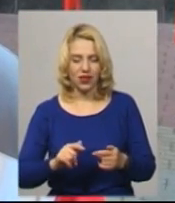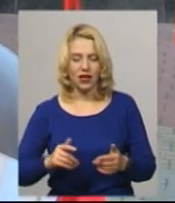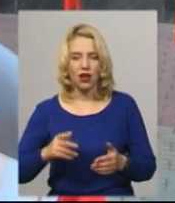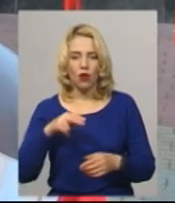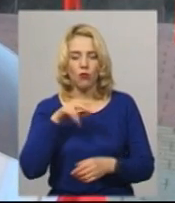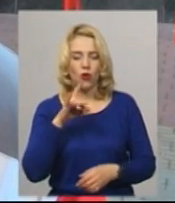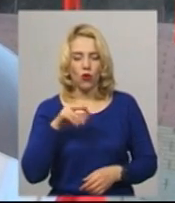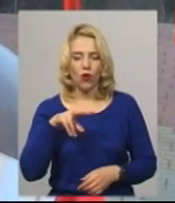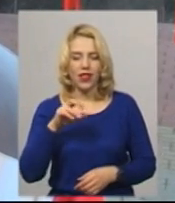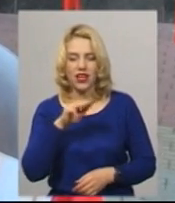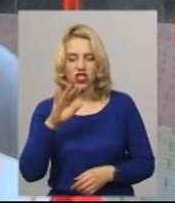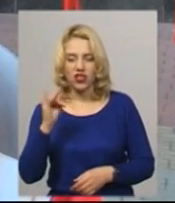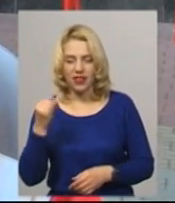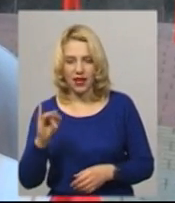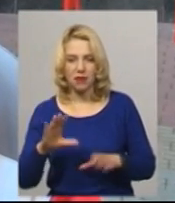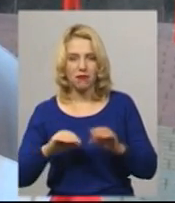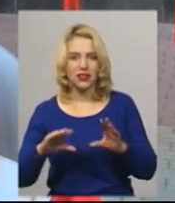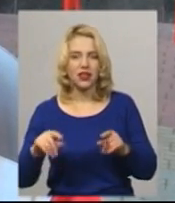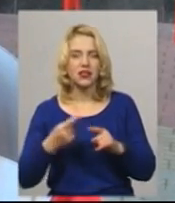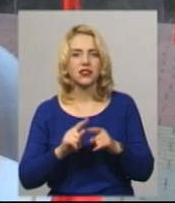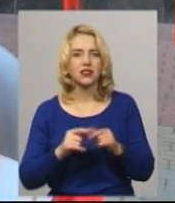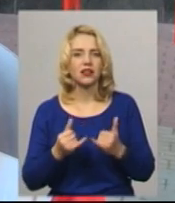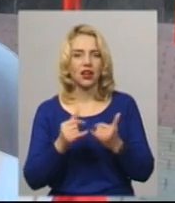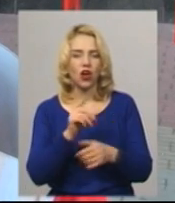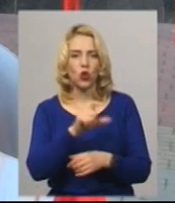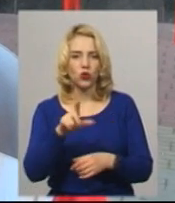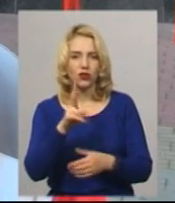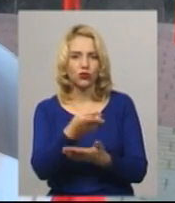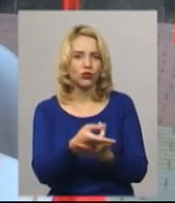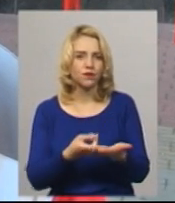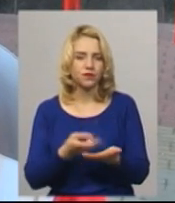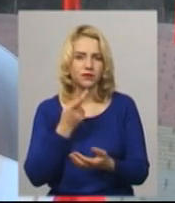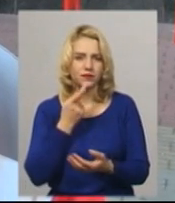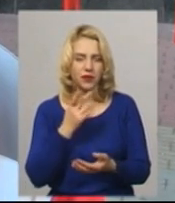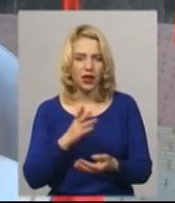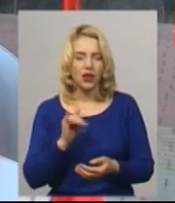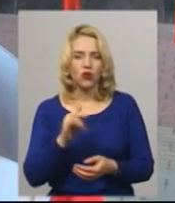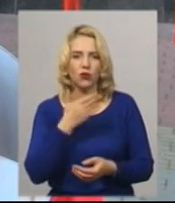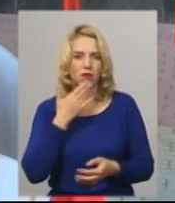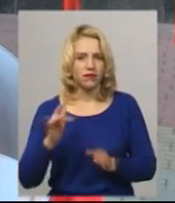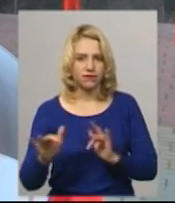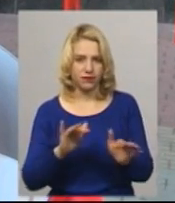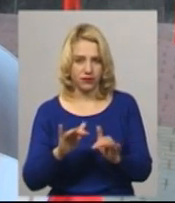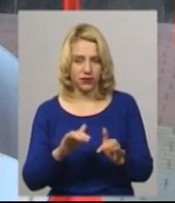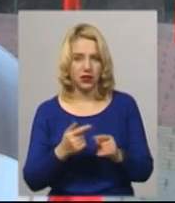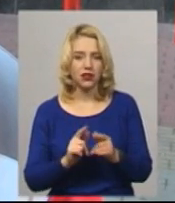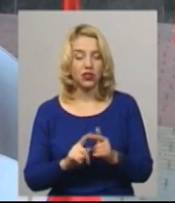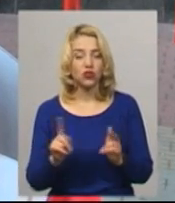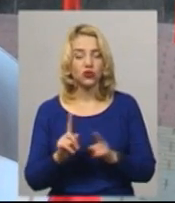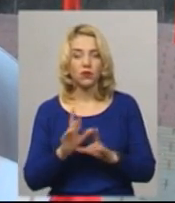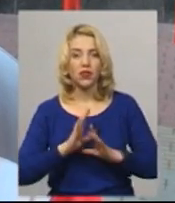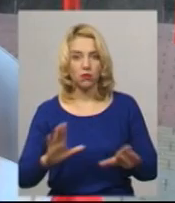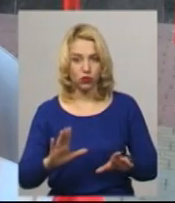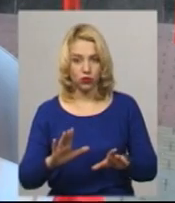які проживають в домашніх умовах і в них нерухливий спосіб життя. І для того, щоб не